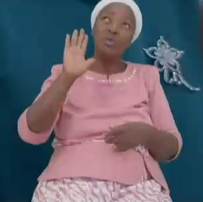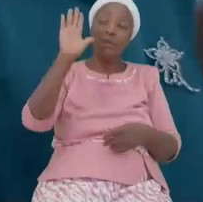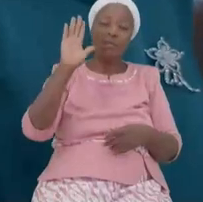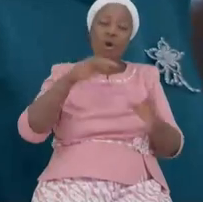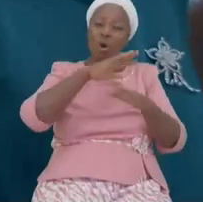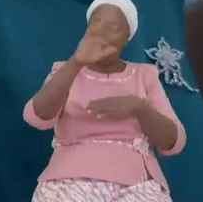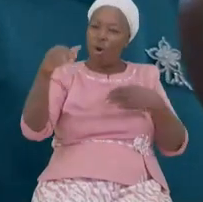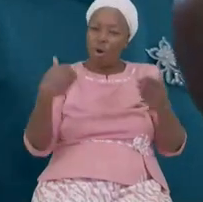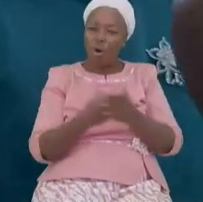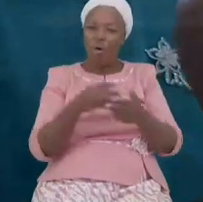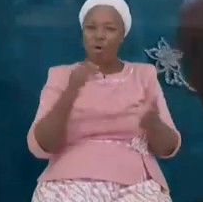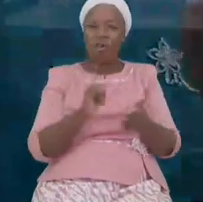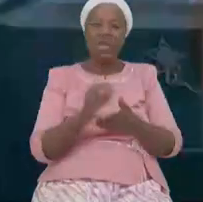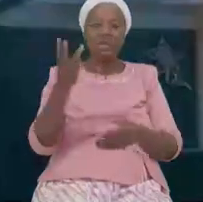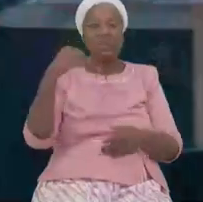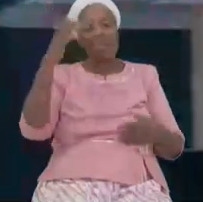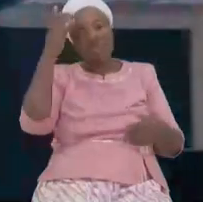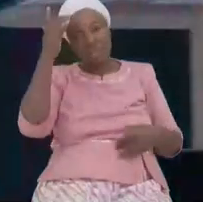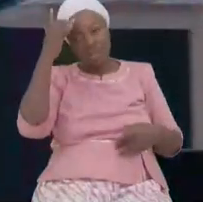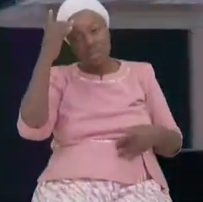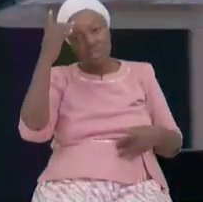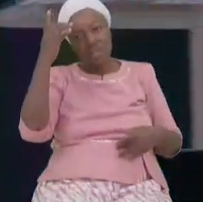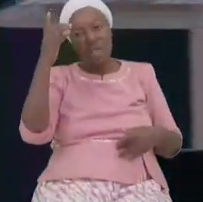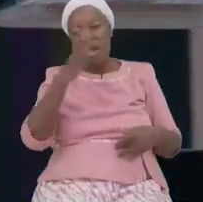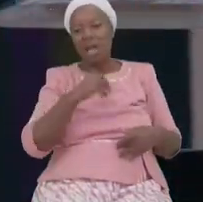tous ceux qui étaient malades et possédés.